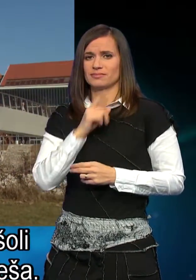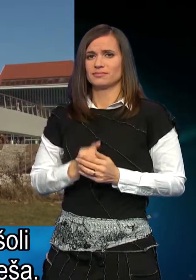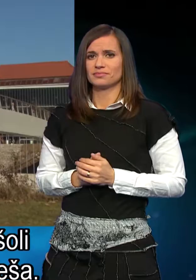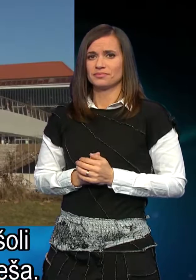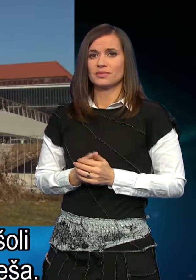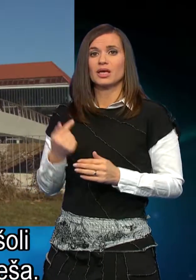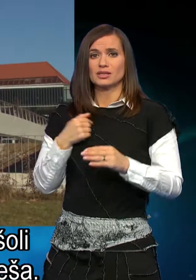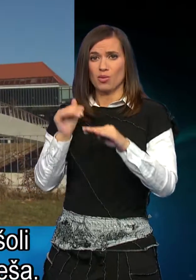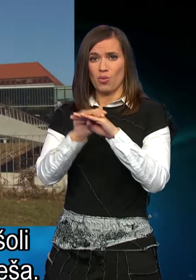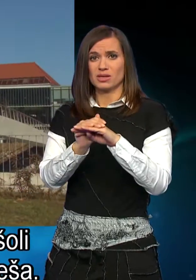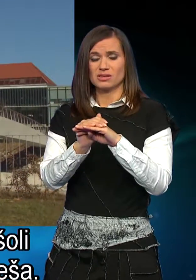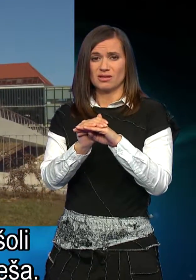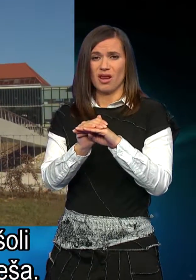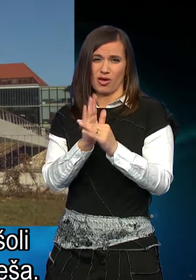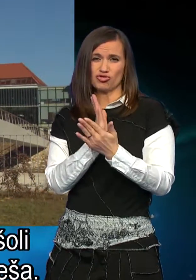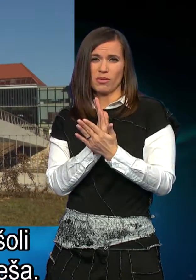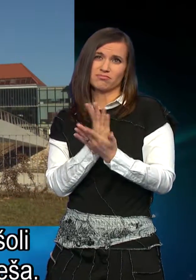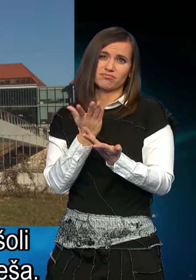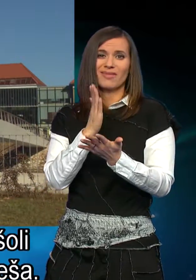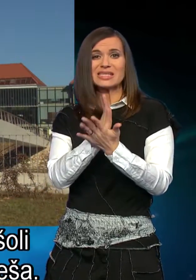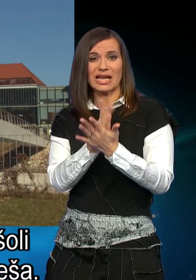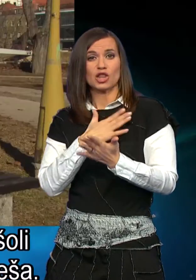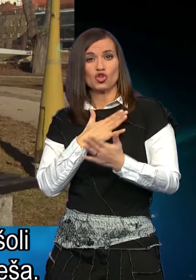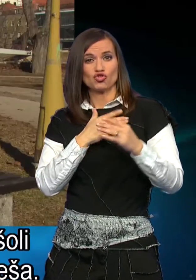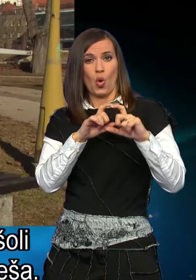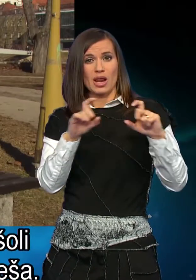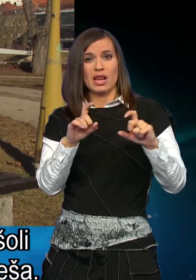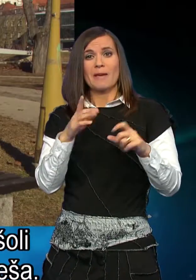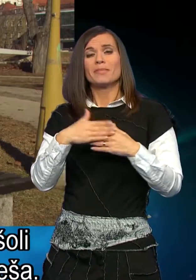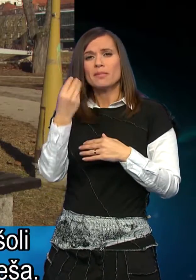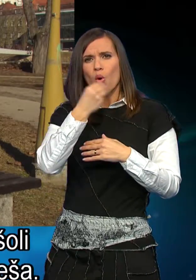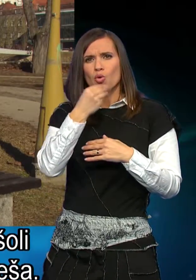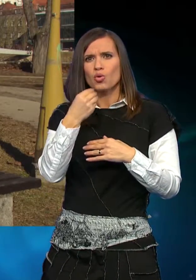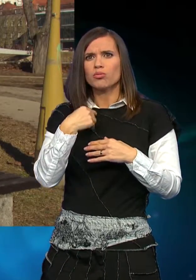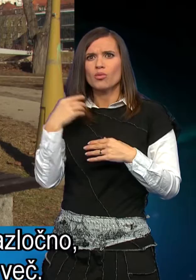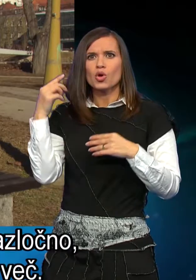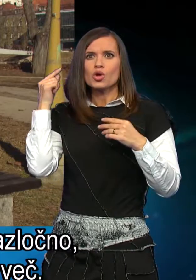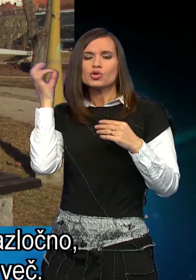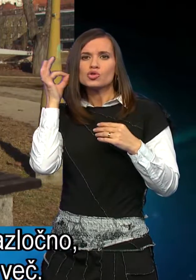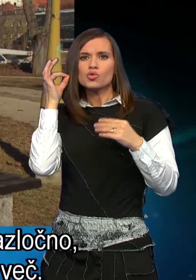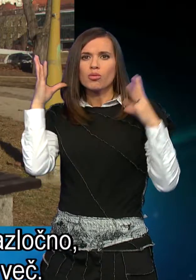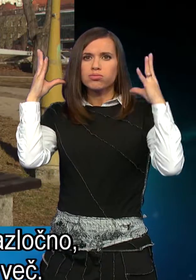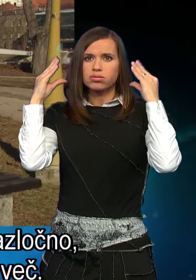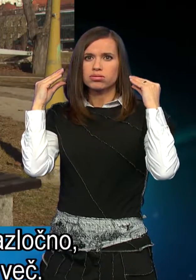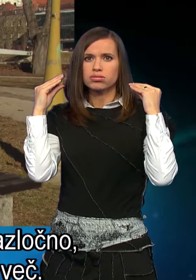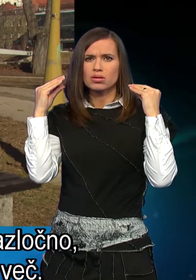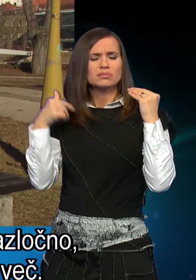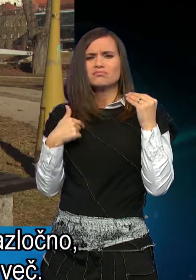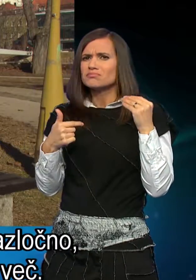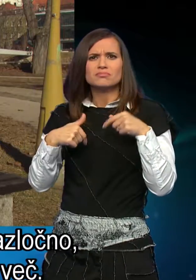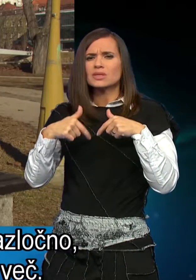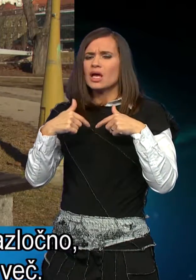Opazila sem v srednji šoli pri pouku, da moj sluh peša. Razlage nisem več slišala